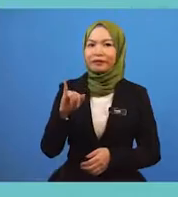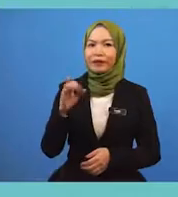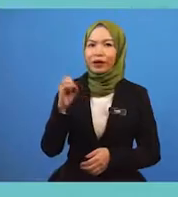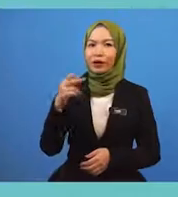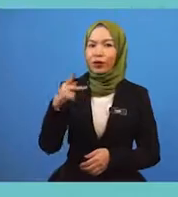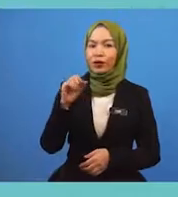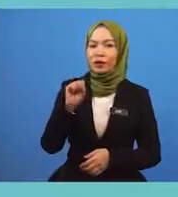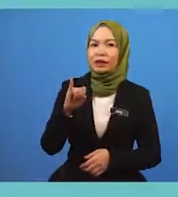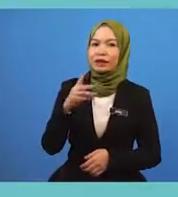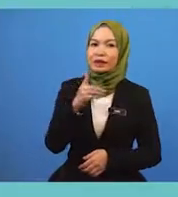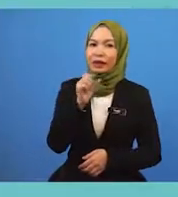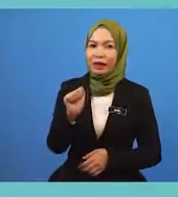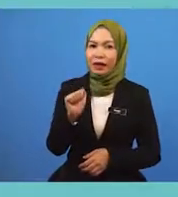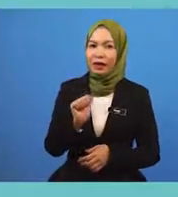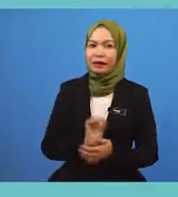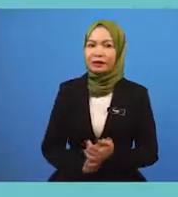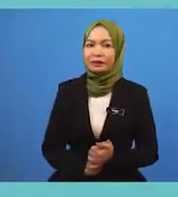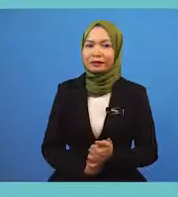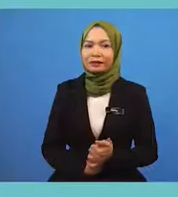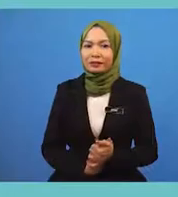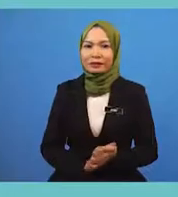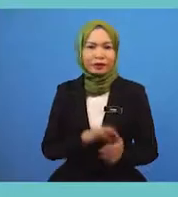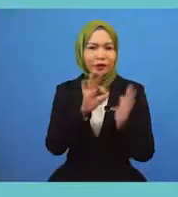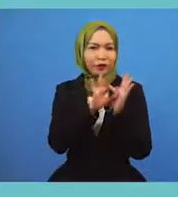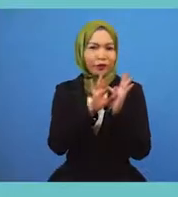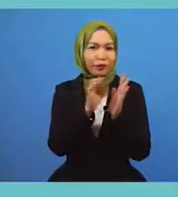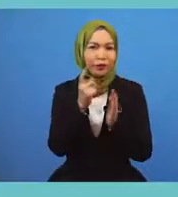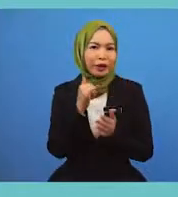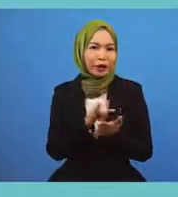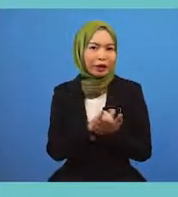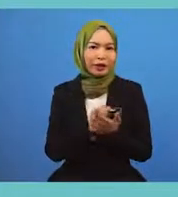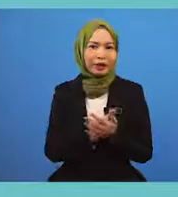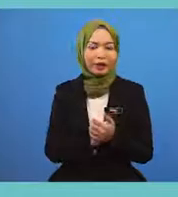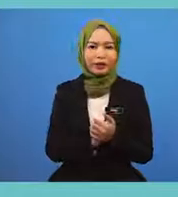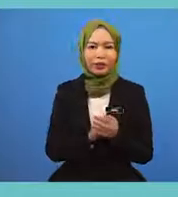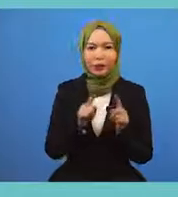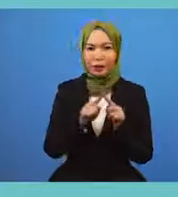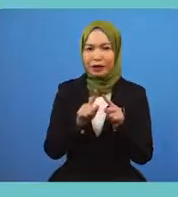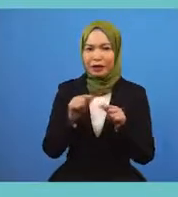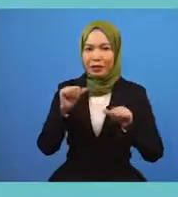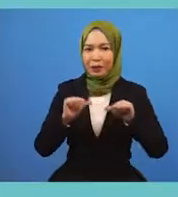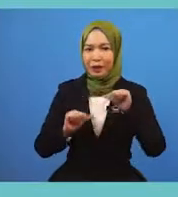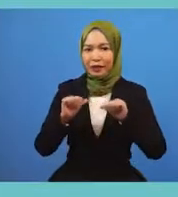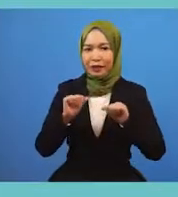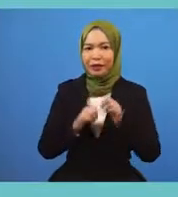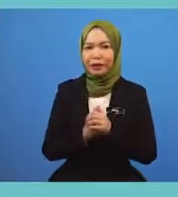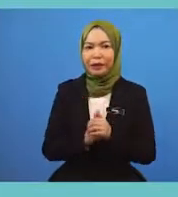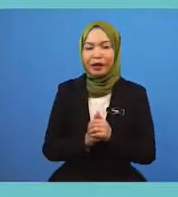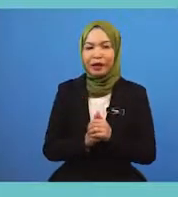ialah HCl bertindak balas dengan NaOH akan